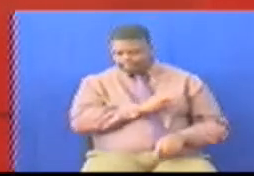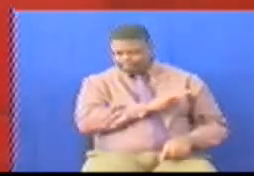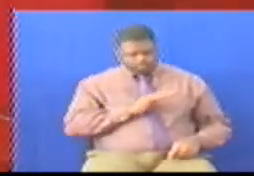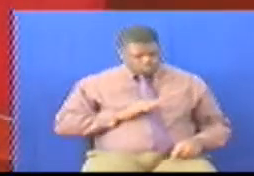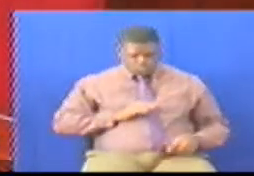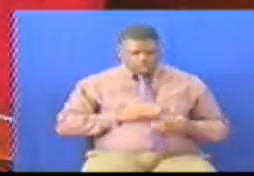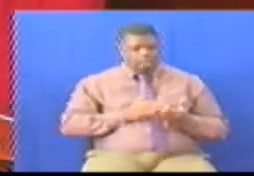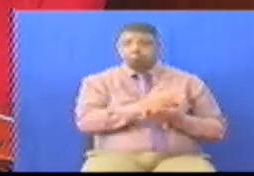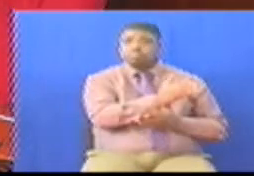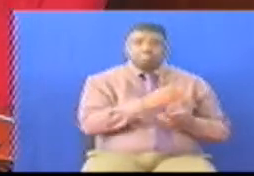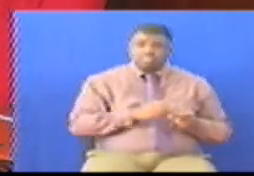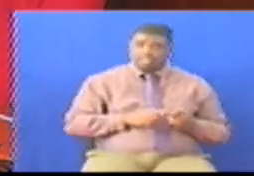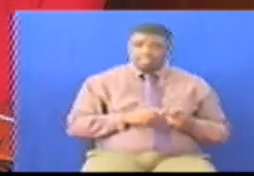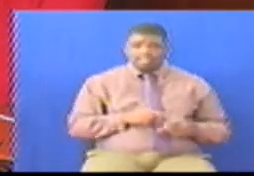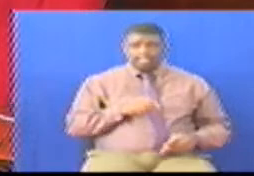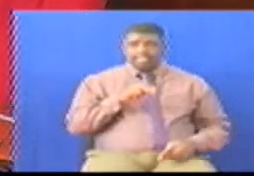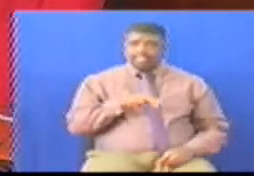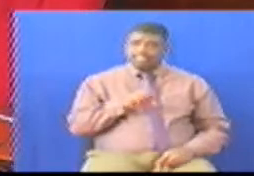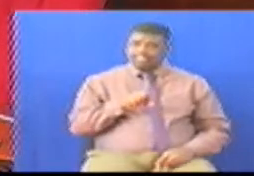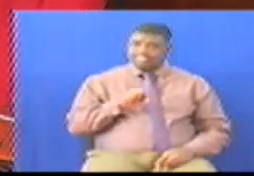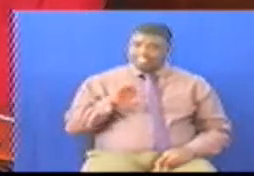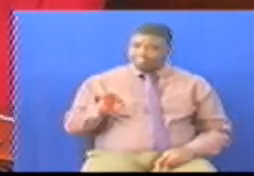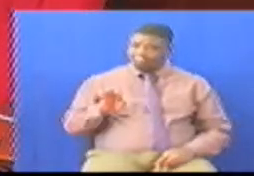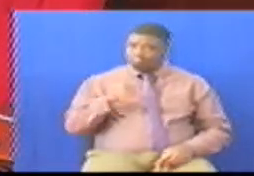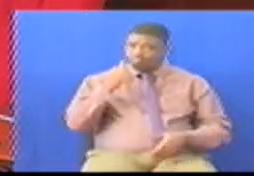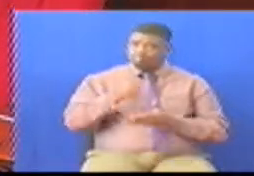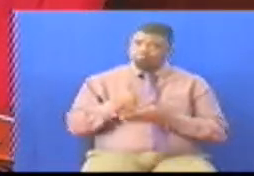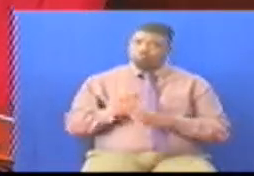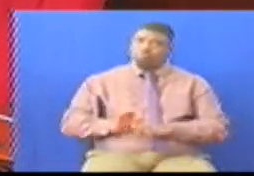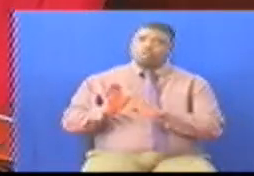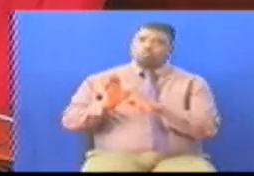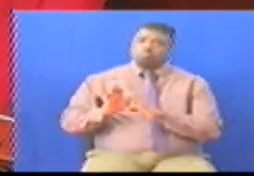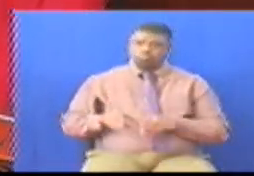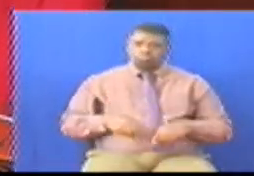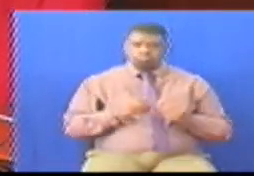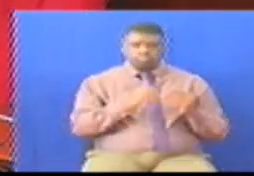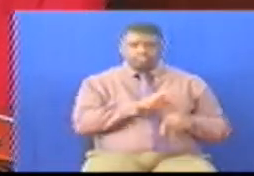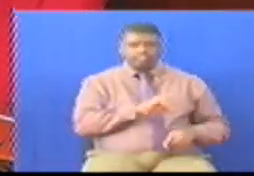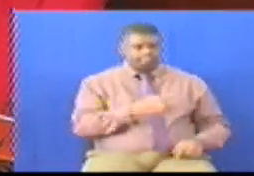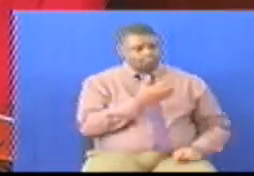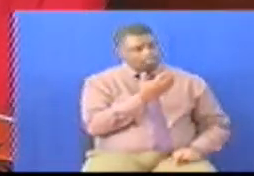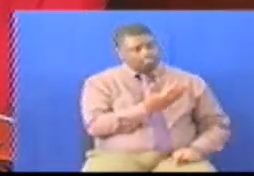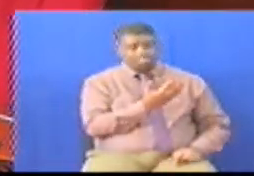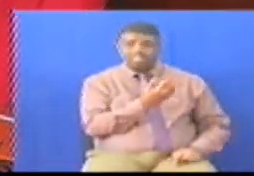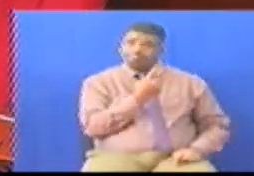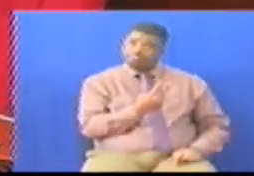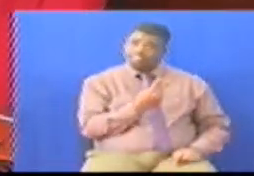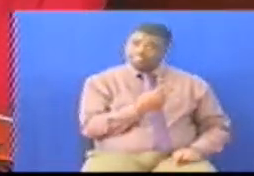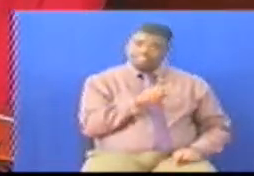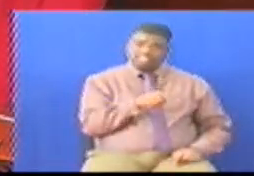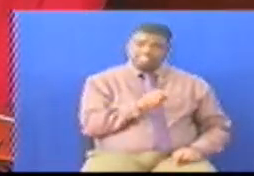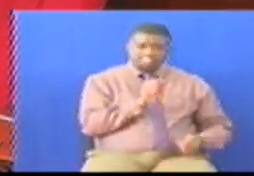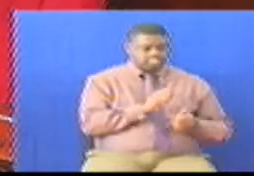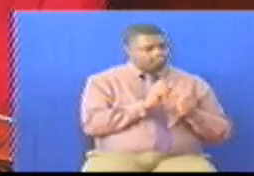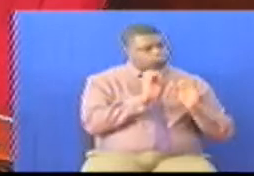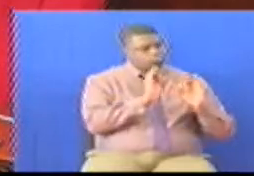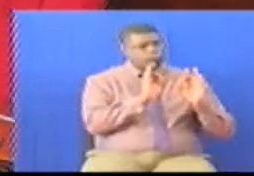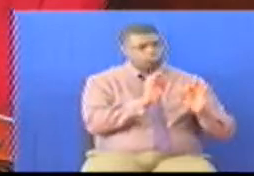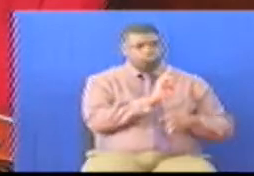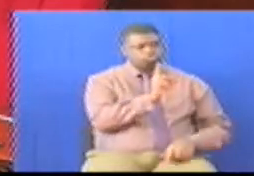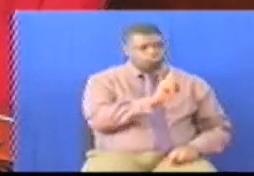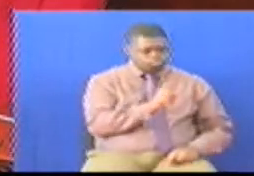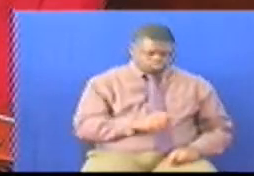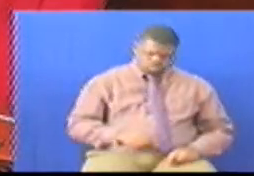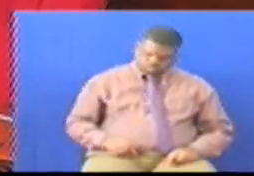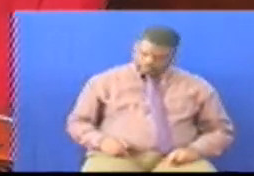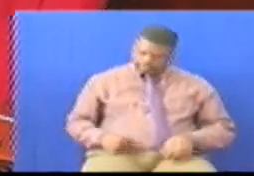approve, ilikuwa ni management ya SSF waliamua tu wao kuuza kwa tani shilingi 52,000. Hili halikuwa jambo zuri.